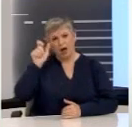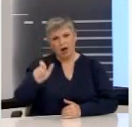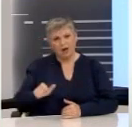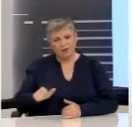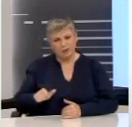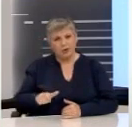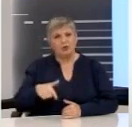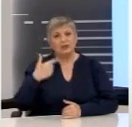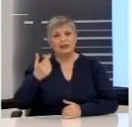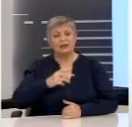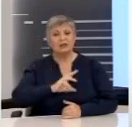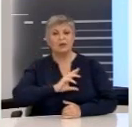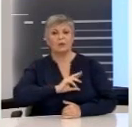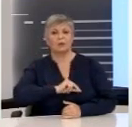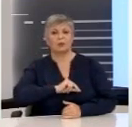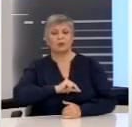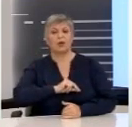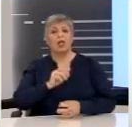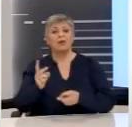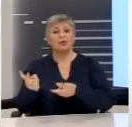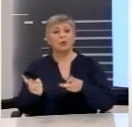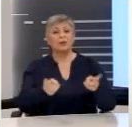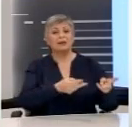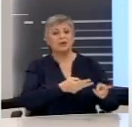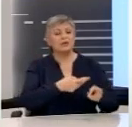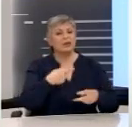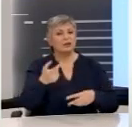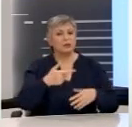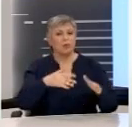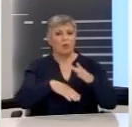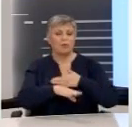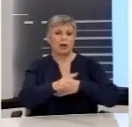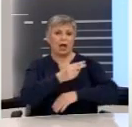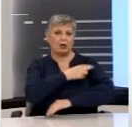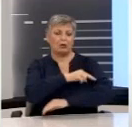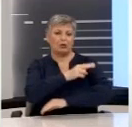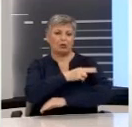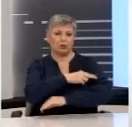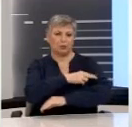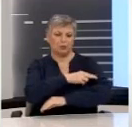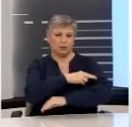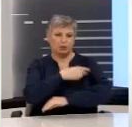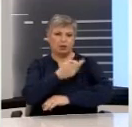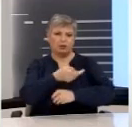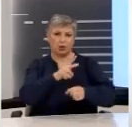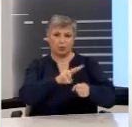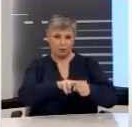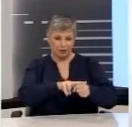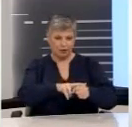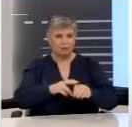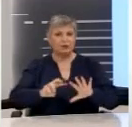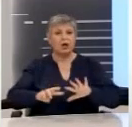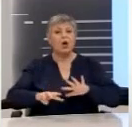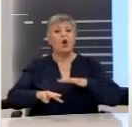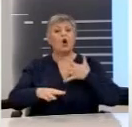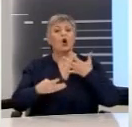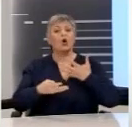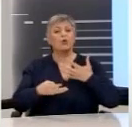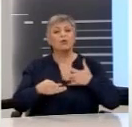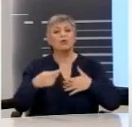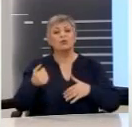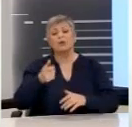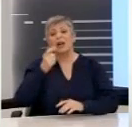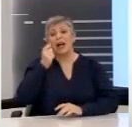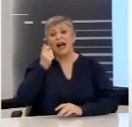έμφραγμα και καταλήγει στη ΜΕΘ του Τζανίου. 8ος Είναι ένας Ιρανός που στις 4 Μαΐου του